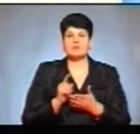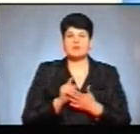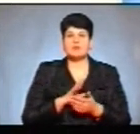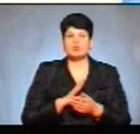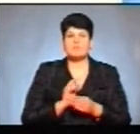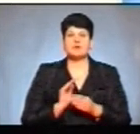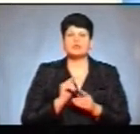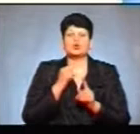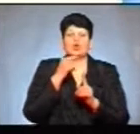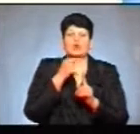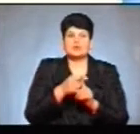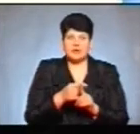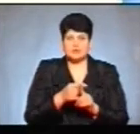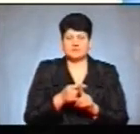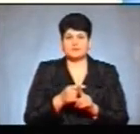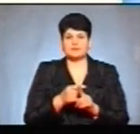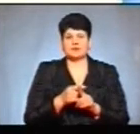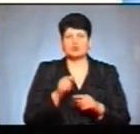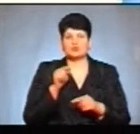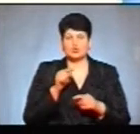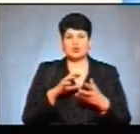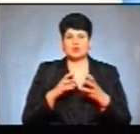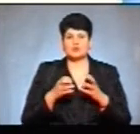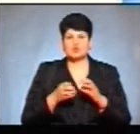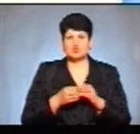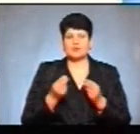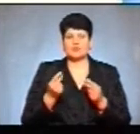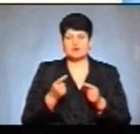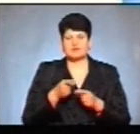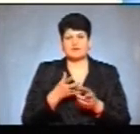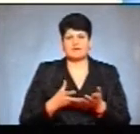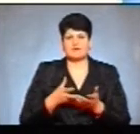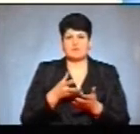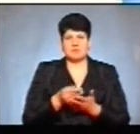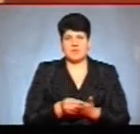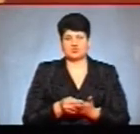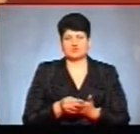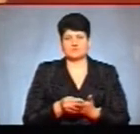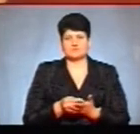додати до того контракту і до тої суми грошей, які вони виплачують